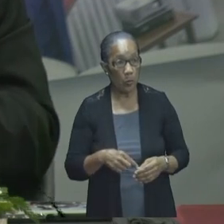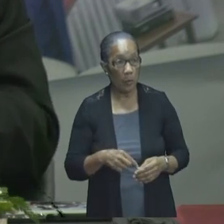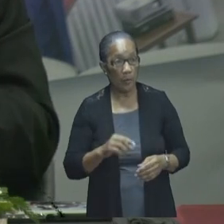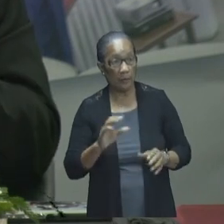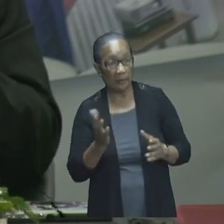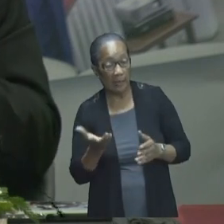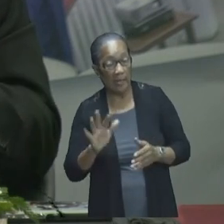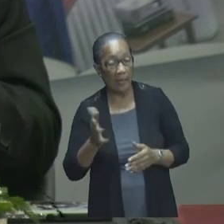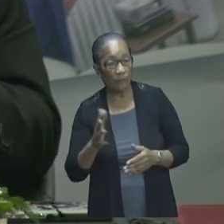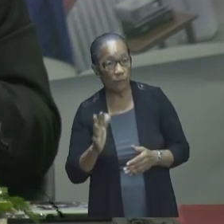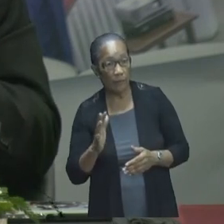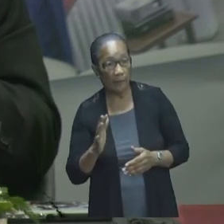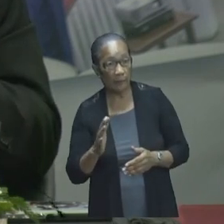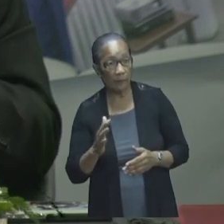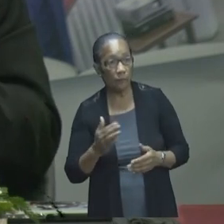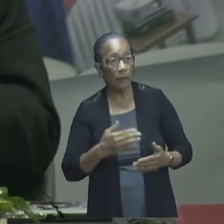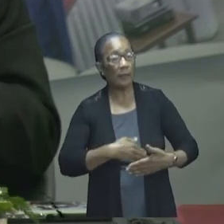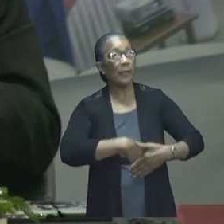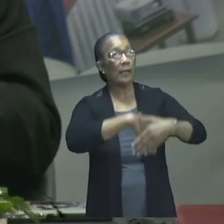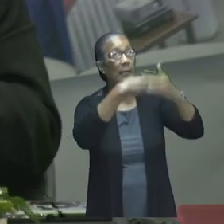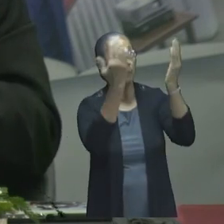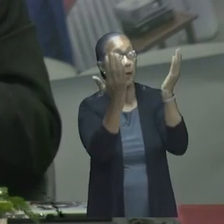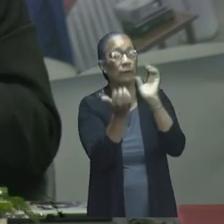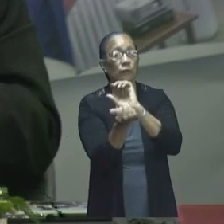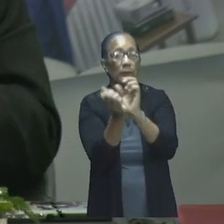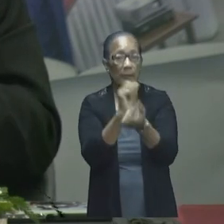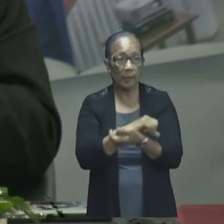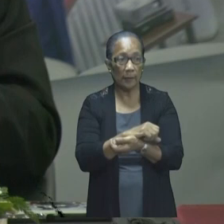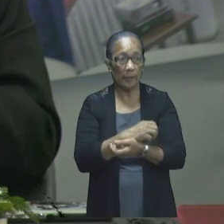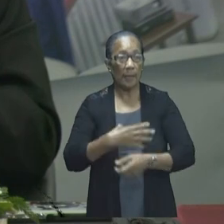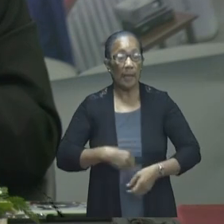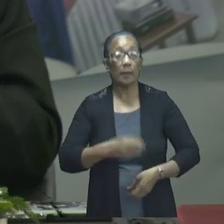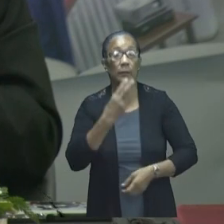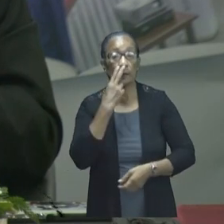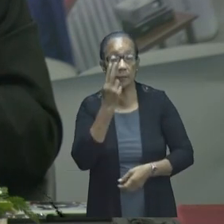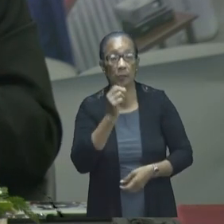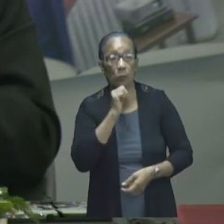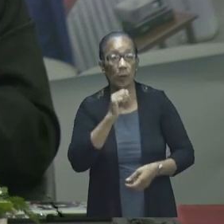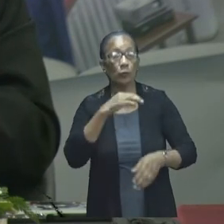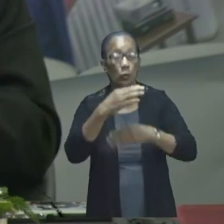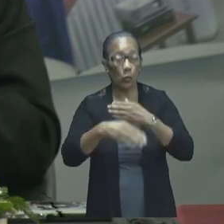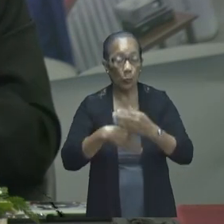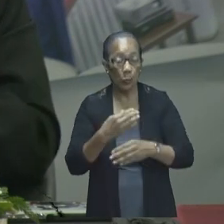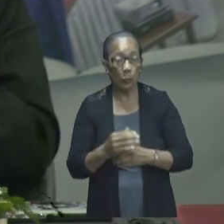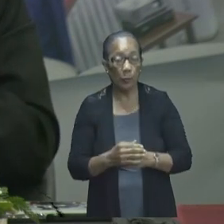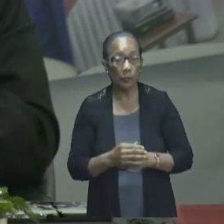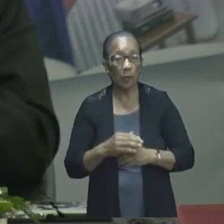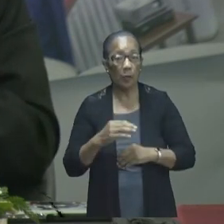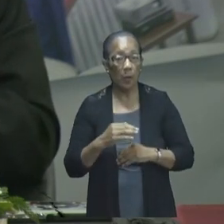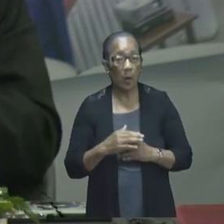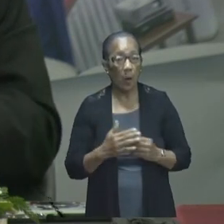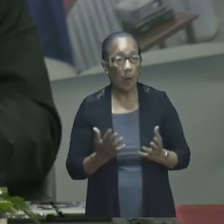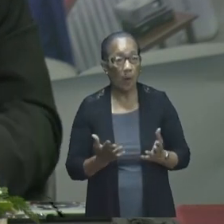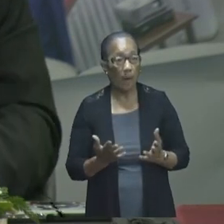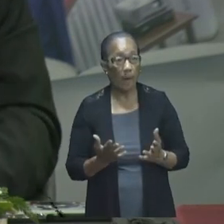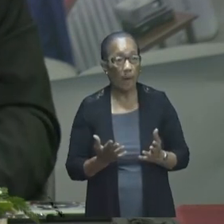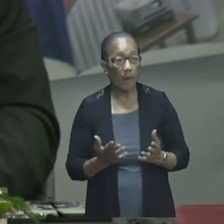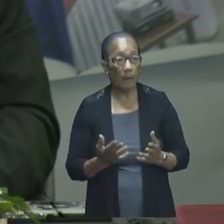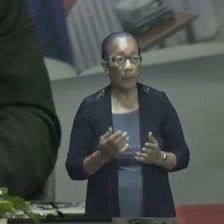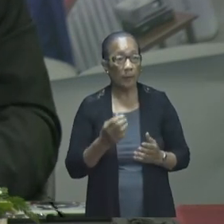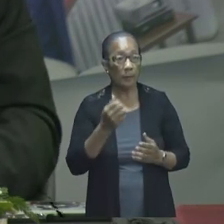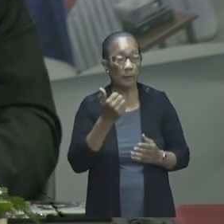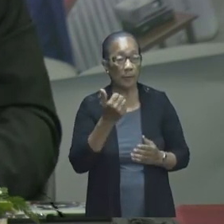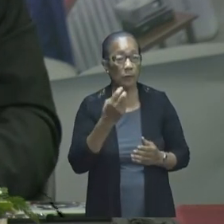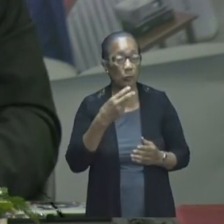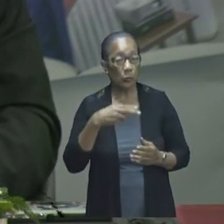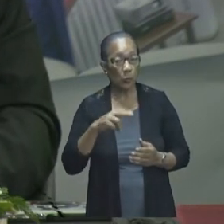klimaatverandering en we hebben gezien wat er gebeurd is op kop 26 waar ik